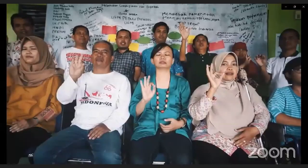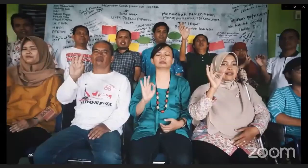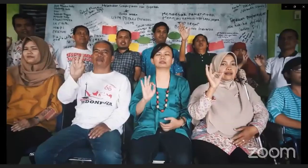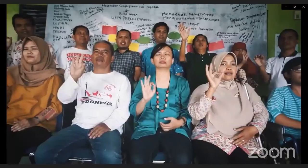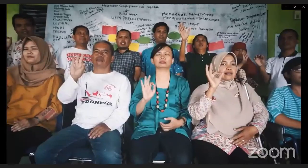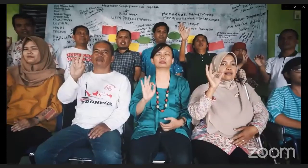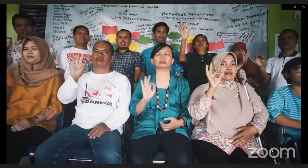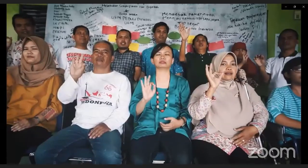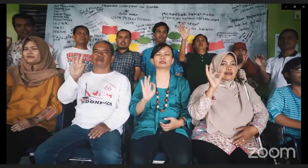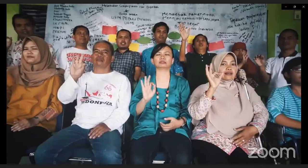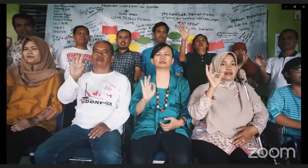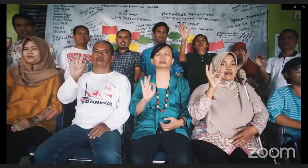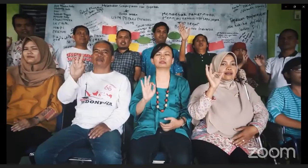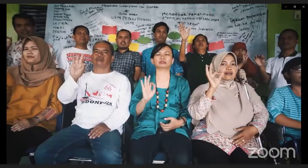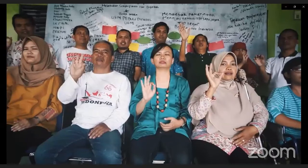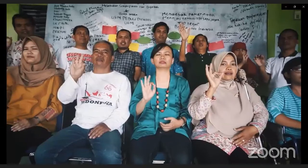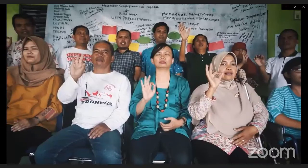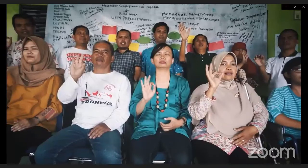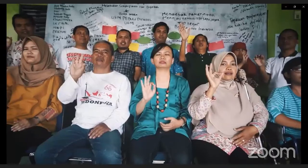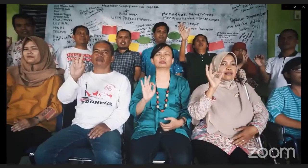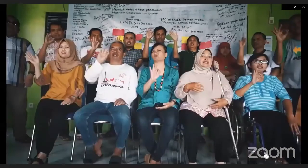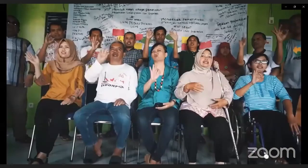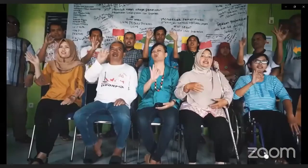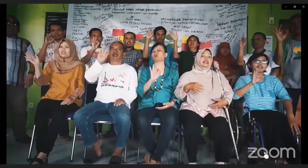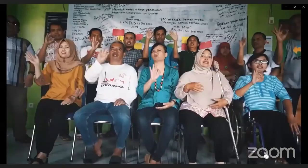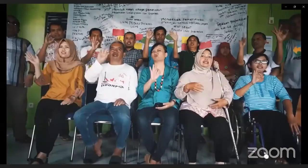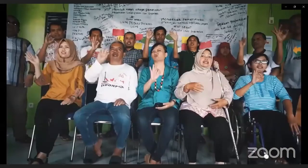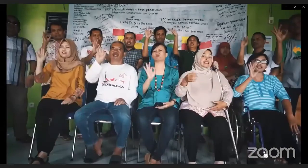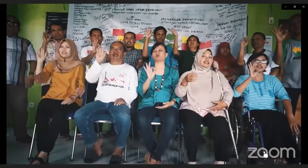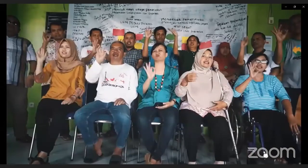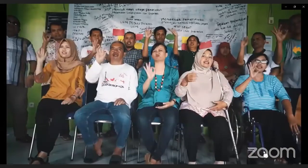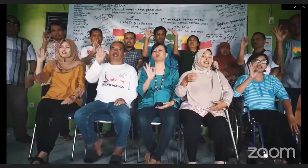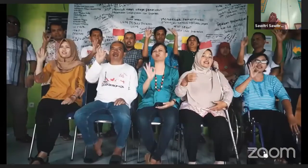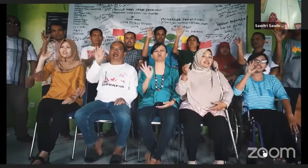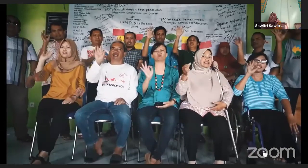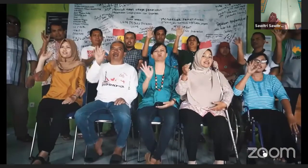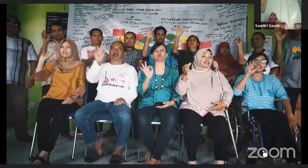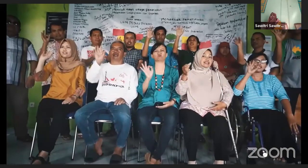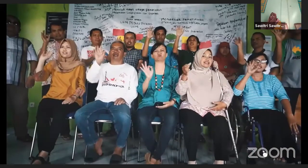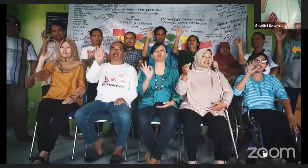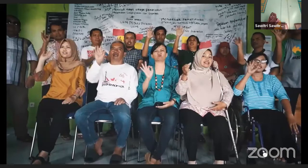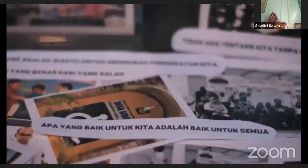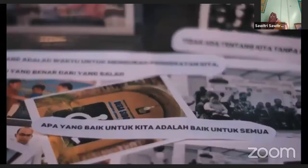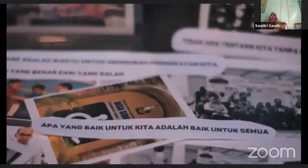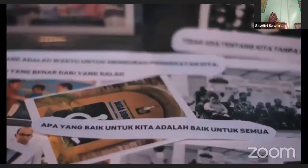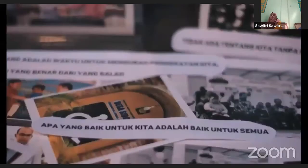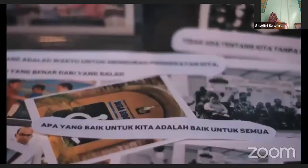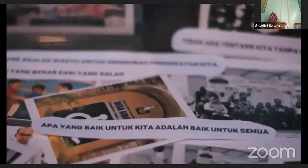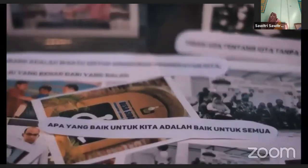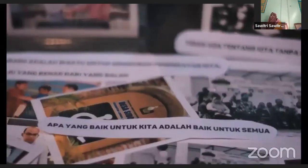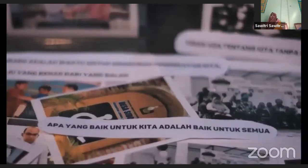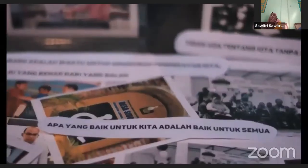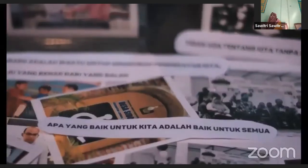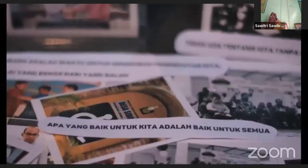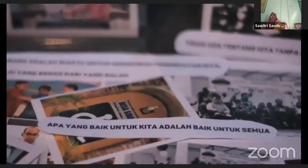we're here now. You're with us. What is good for us is